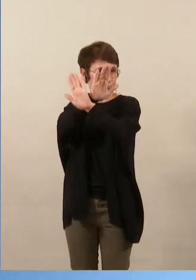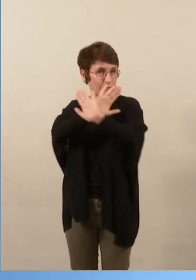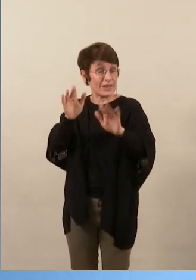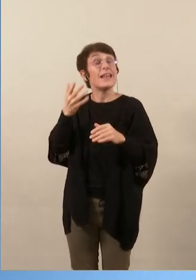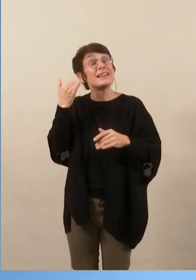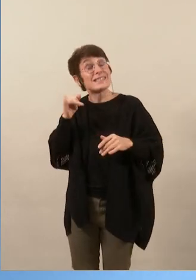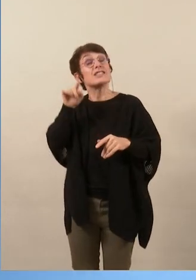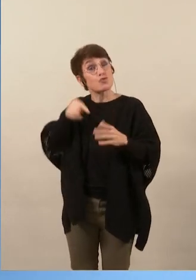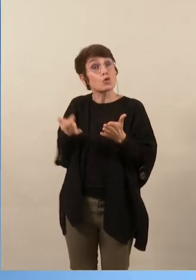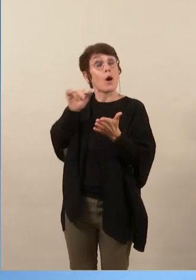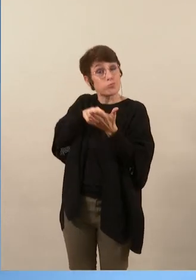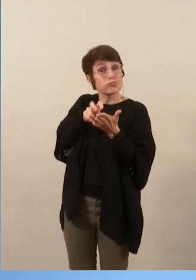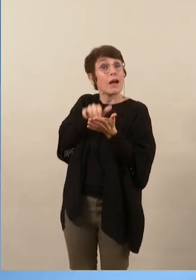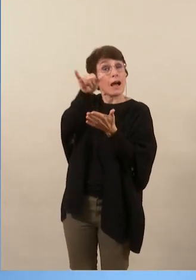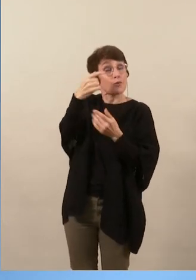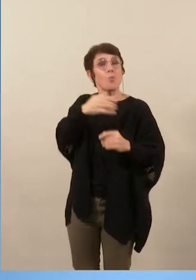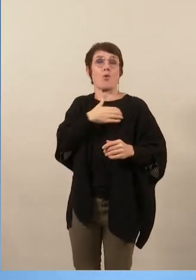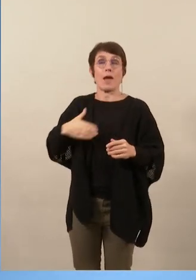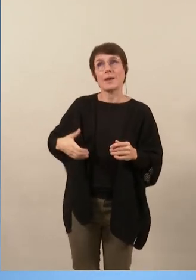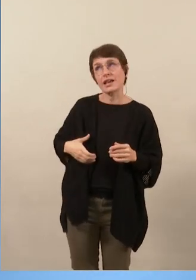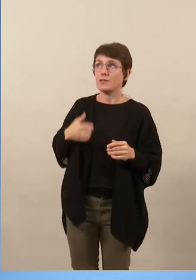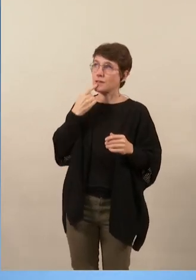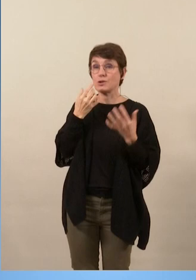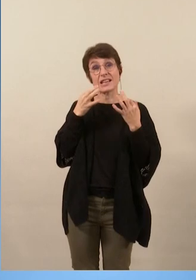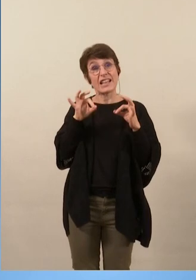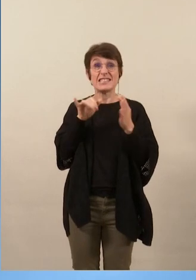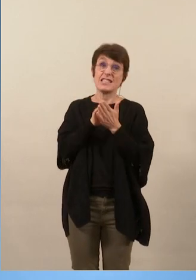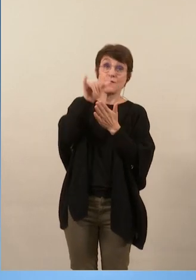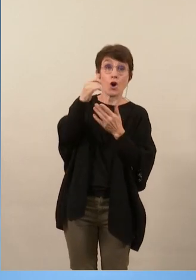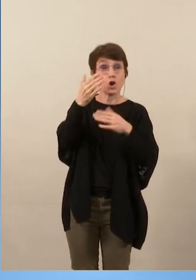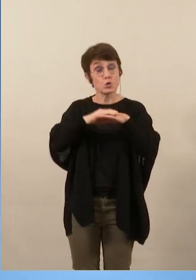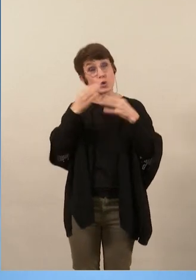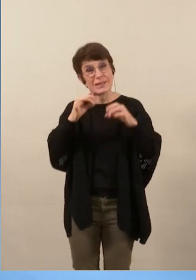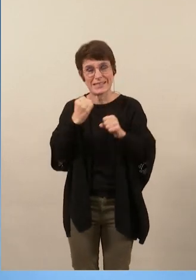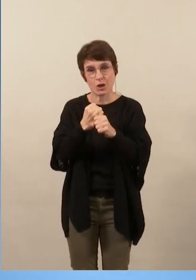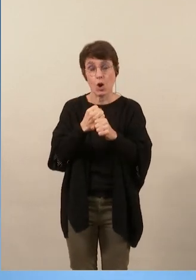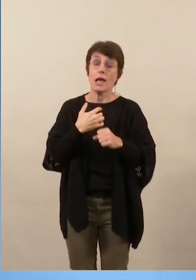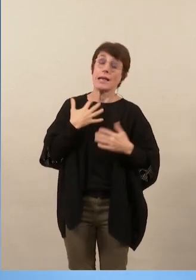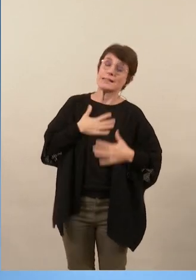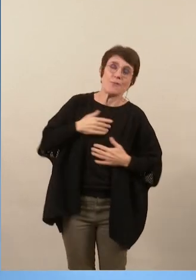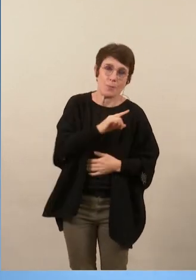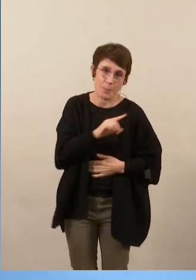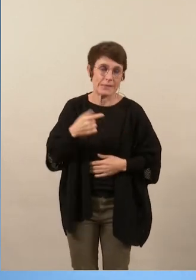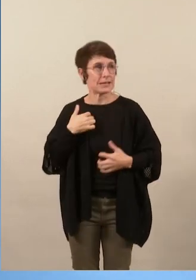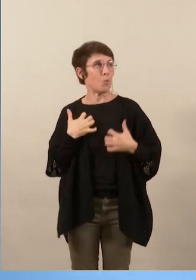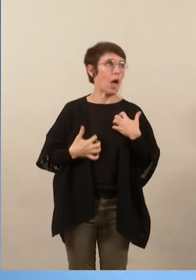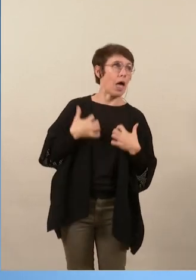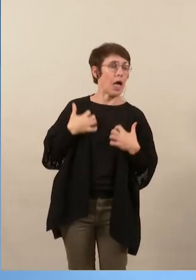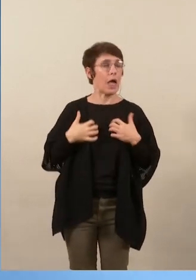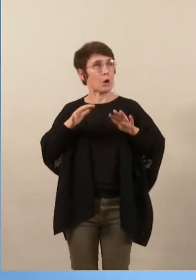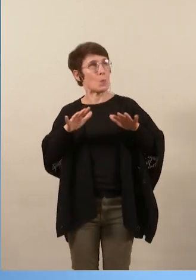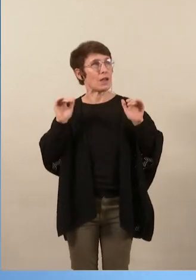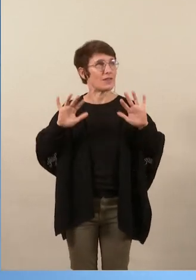prends ça doit faire une grosse dizaine de vols en 10ant à chaque fois ça me fait pas plaisir à chaque fois je réfléchir à chaque fois je me demande comment on peut faire